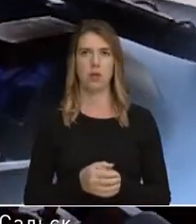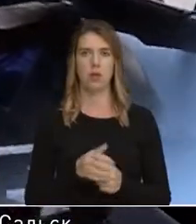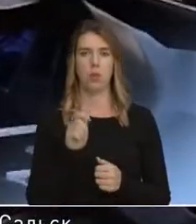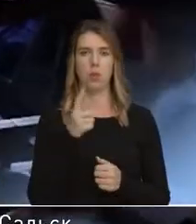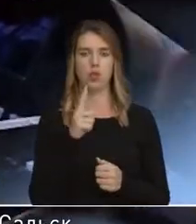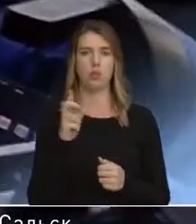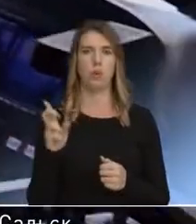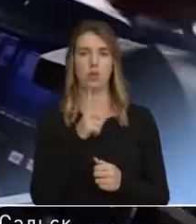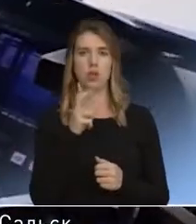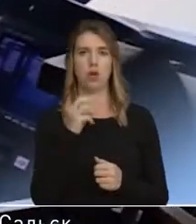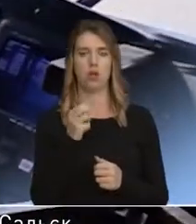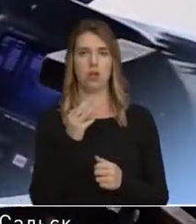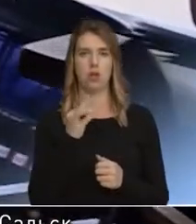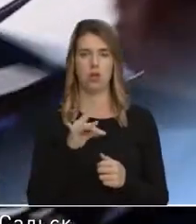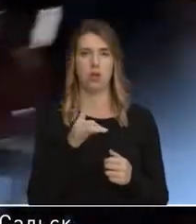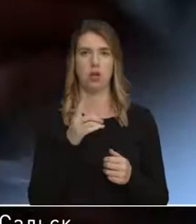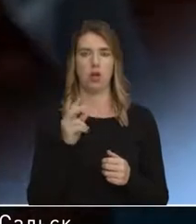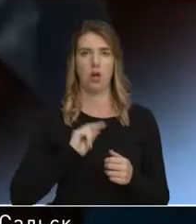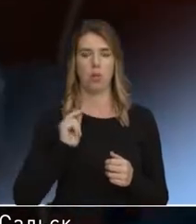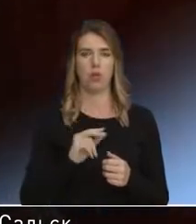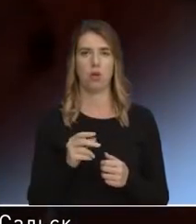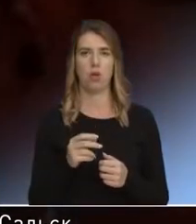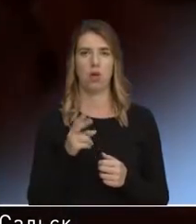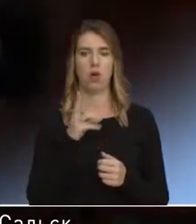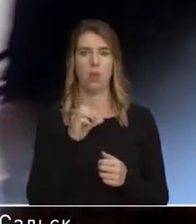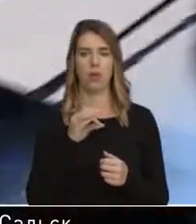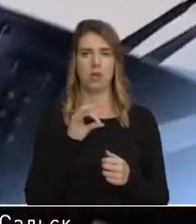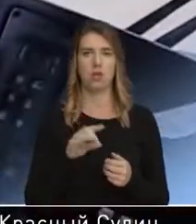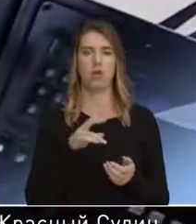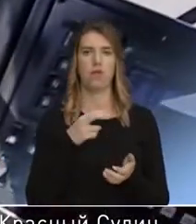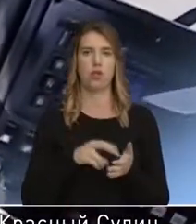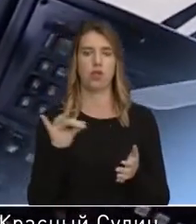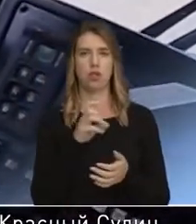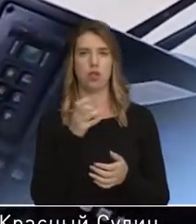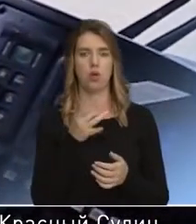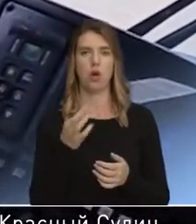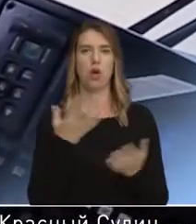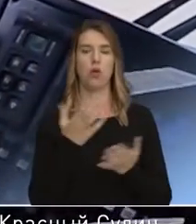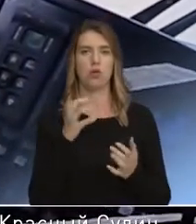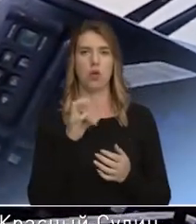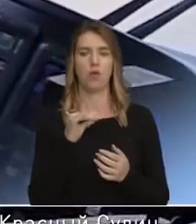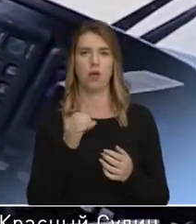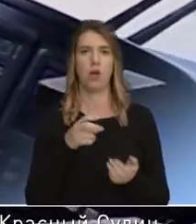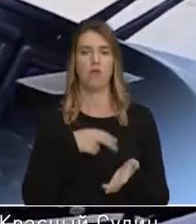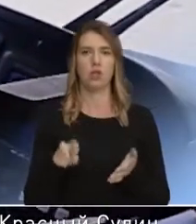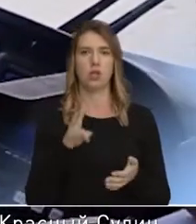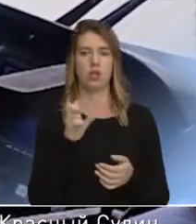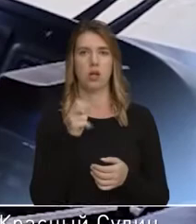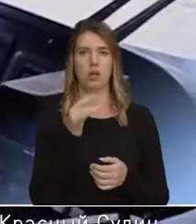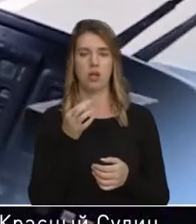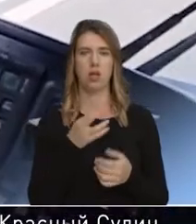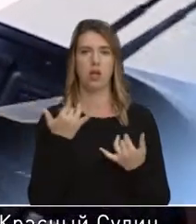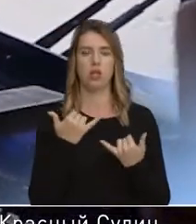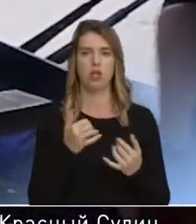Почему вы на линии без кондиционера находитесь? Объясните, пожалуйста. Ну, компрессор вышел из строя. На каком основании вы вышли на линию? Мы вчера